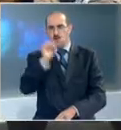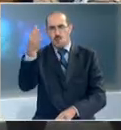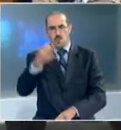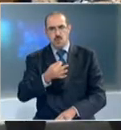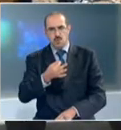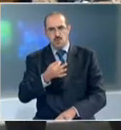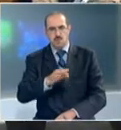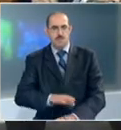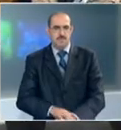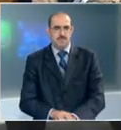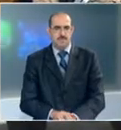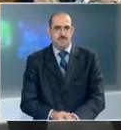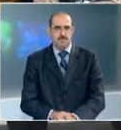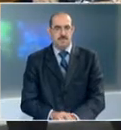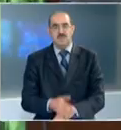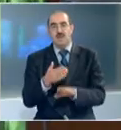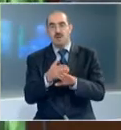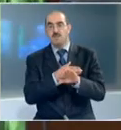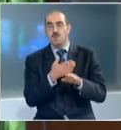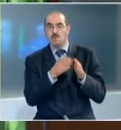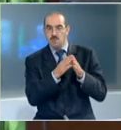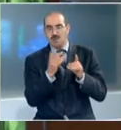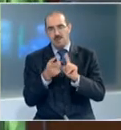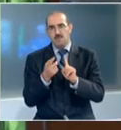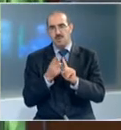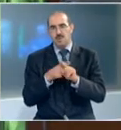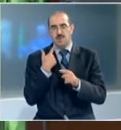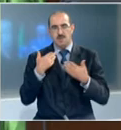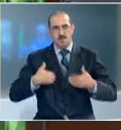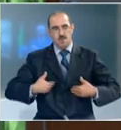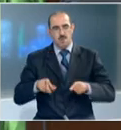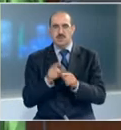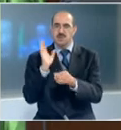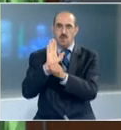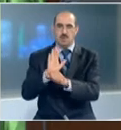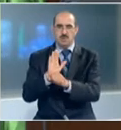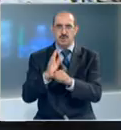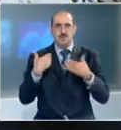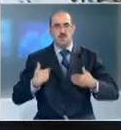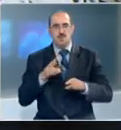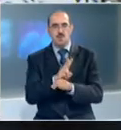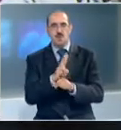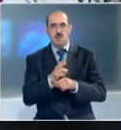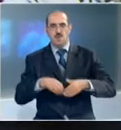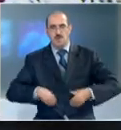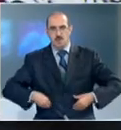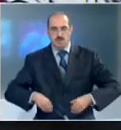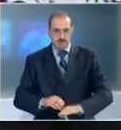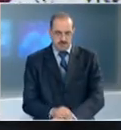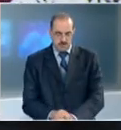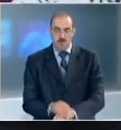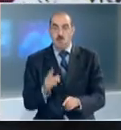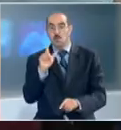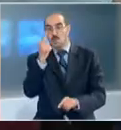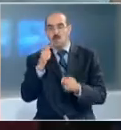وأظن أن هذا كان مطلب أساسي من طرف ممثلي أعوان الحرس البلدي. المطلب الثاني